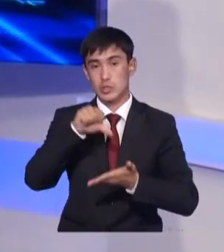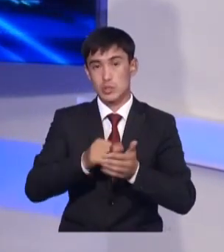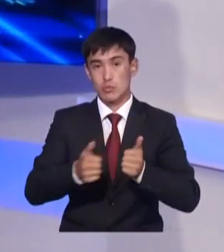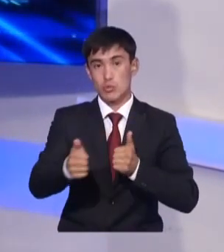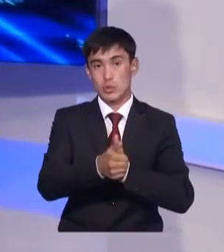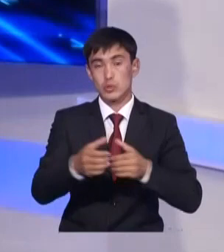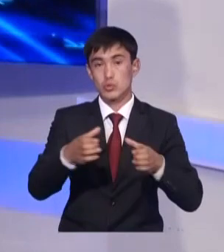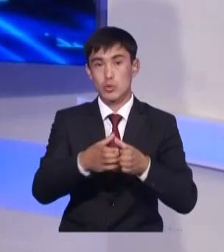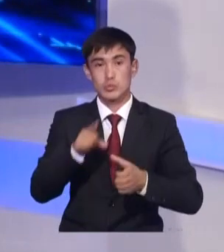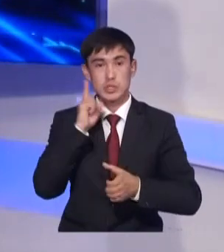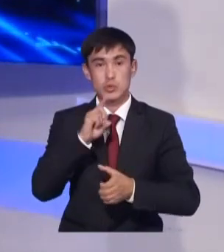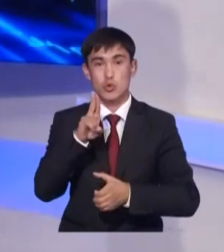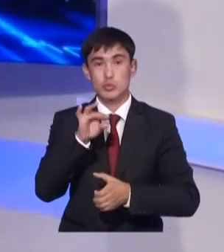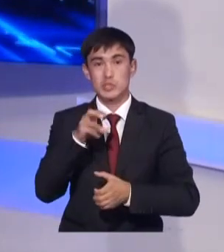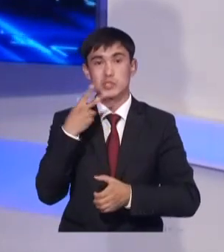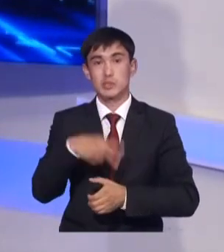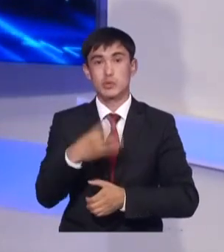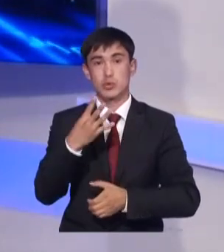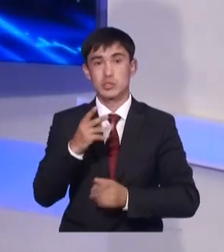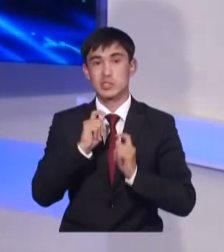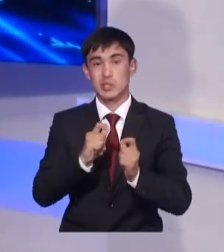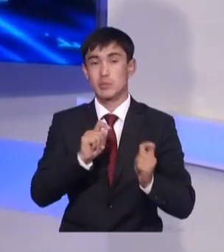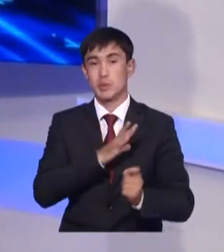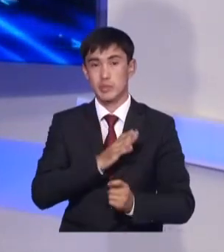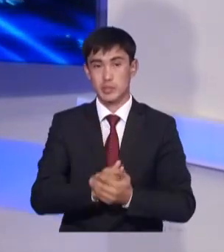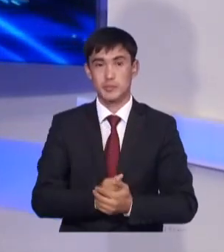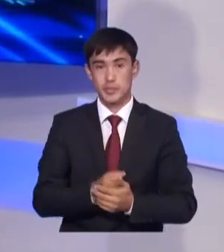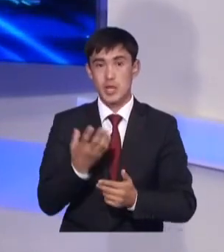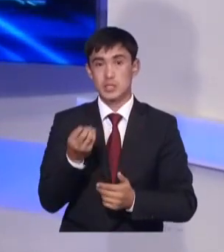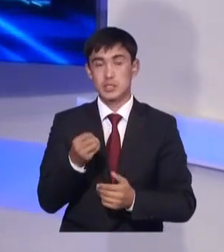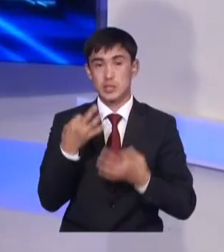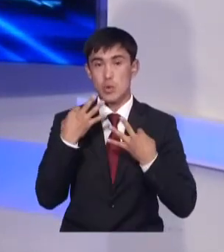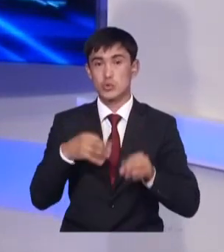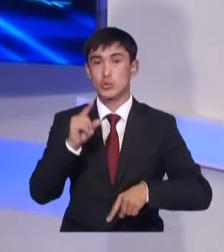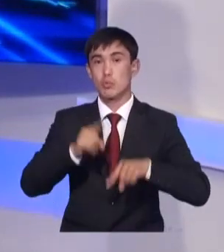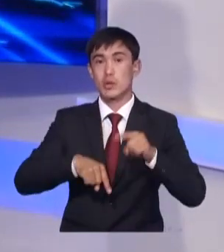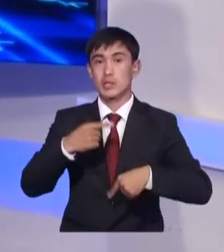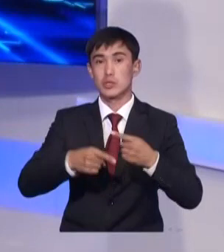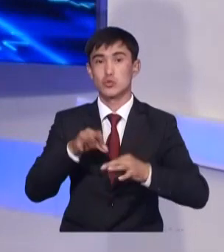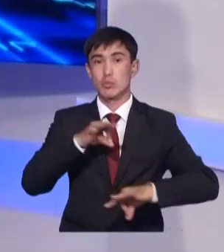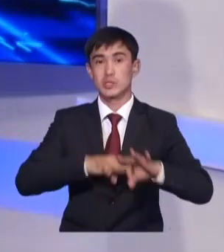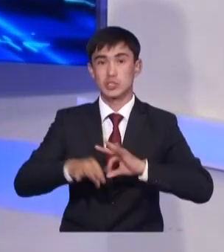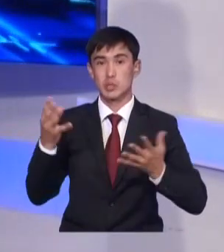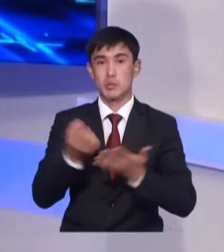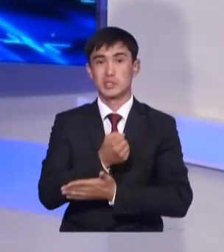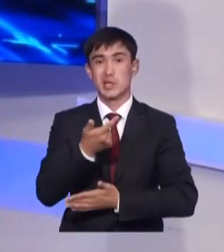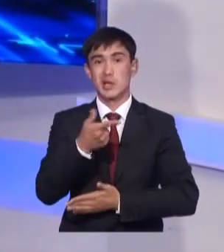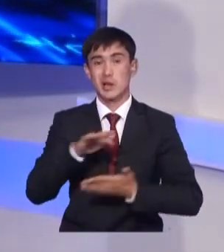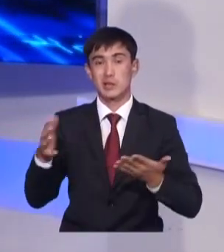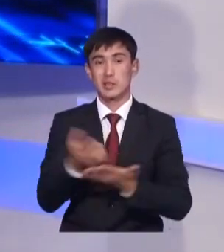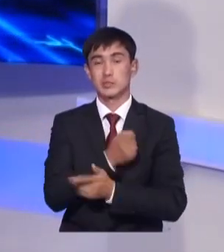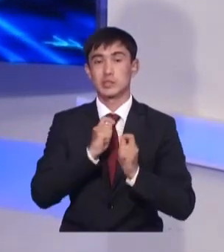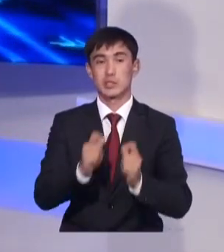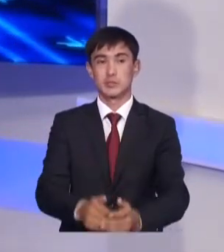болған бір топ жас көшбасшы 2024 сыйлығымен марапатталды. Сонымен қатар тәуелсіздік ұрпақтары жобасының жеңімпаздарына